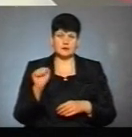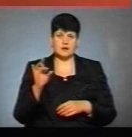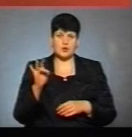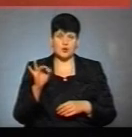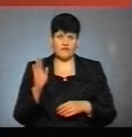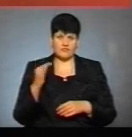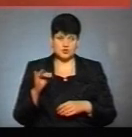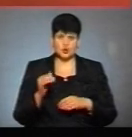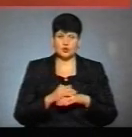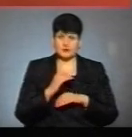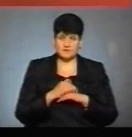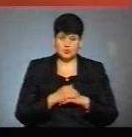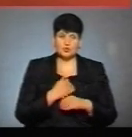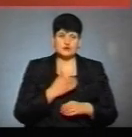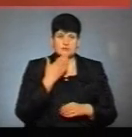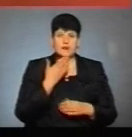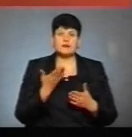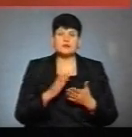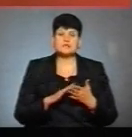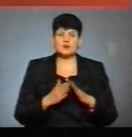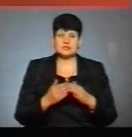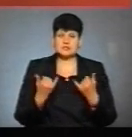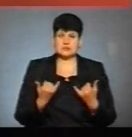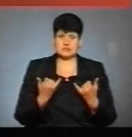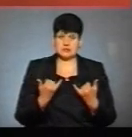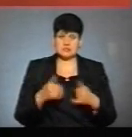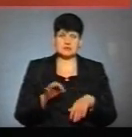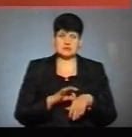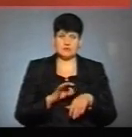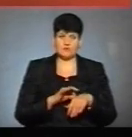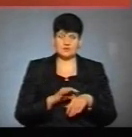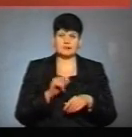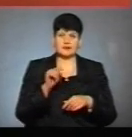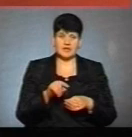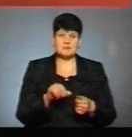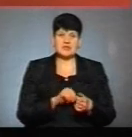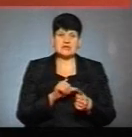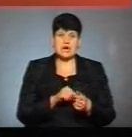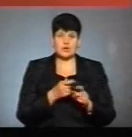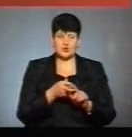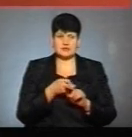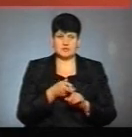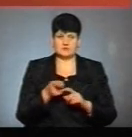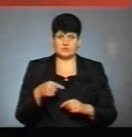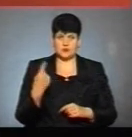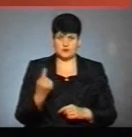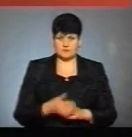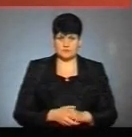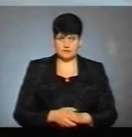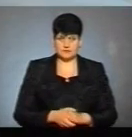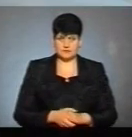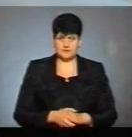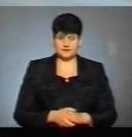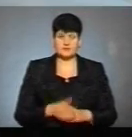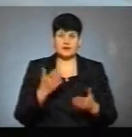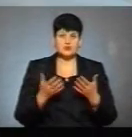хочу запитати про те, яка зараз ситуація із захворюванням таким, як наркозалежність на Тернопільщині? Ну,